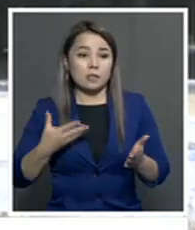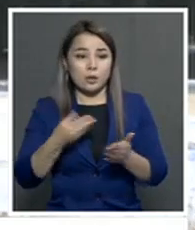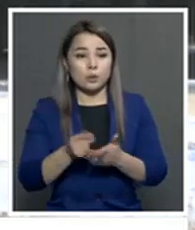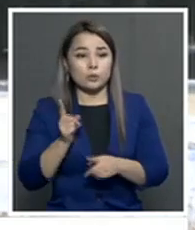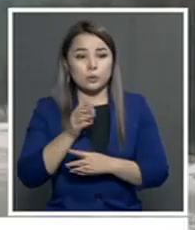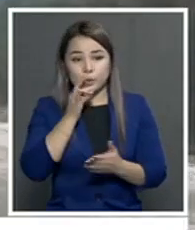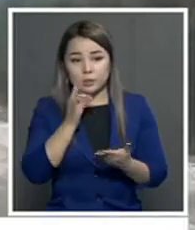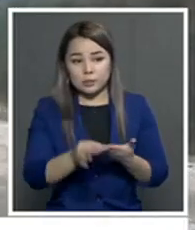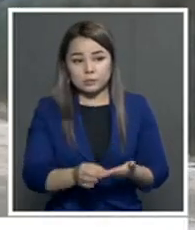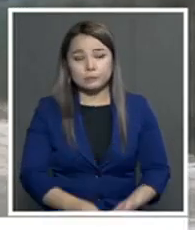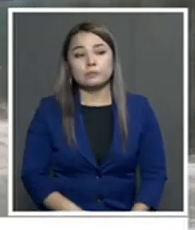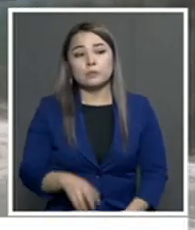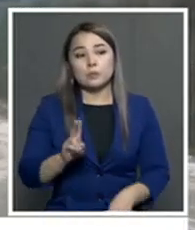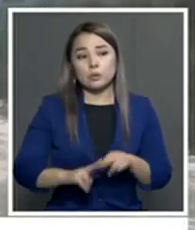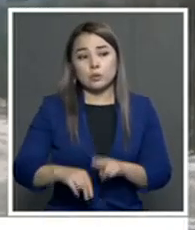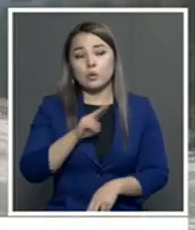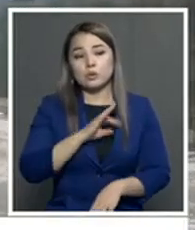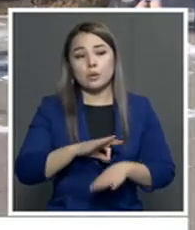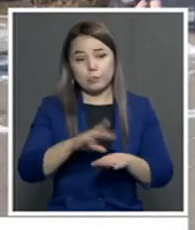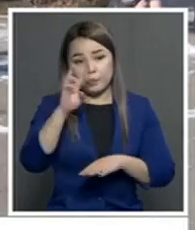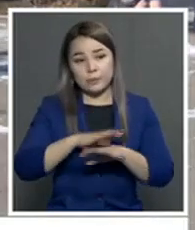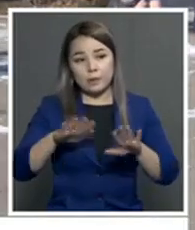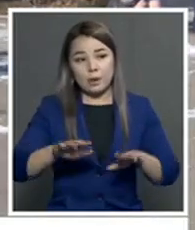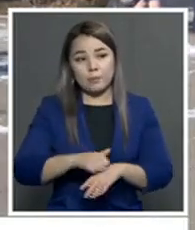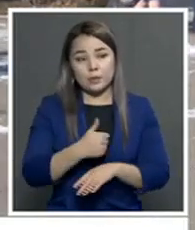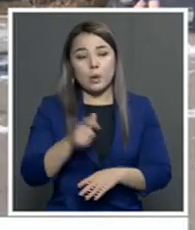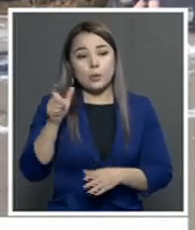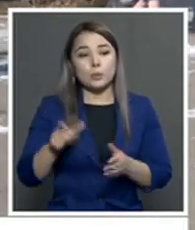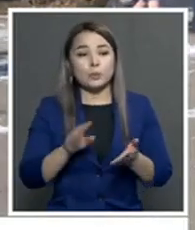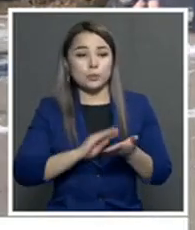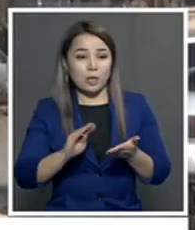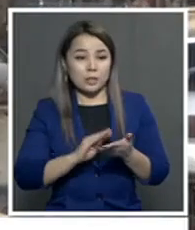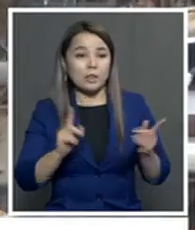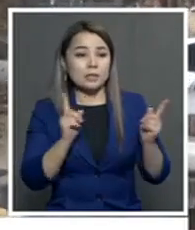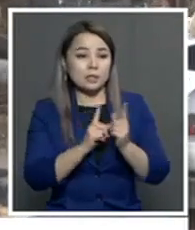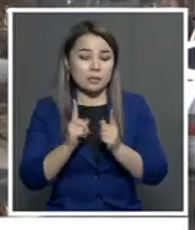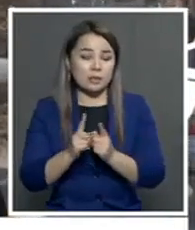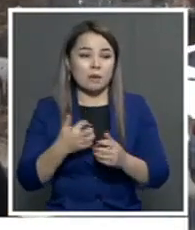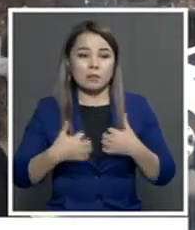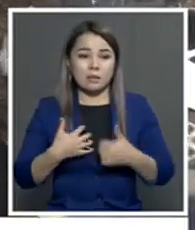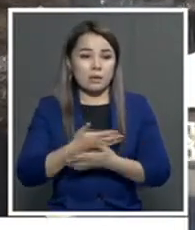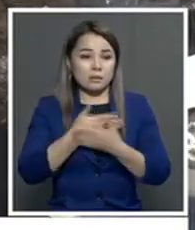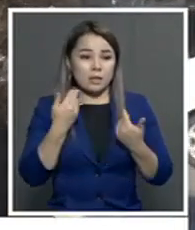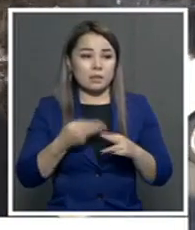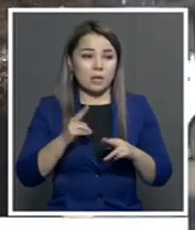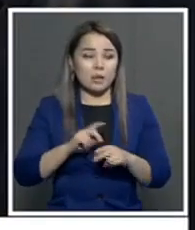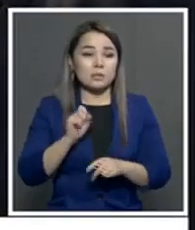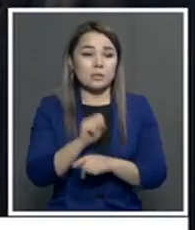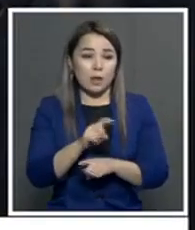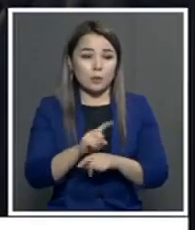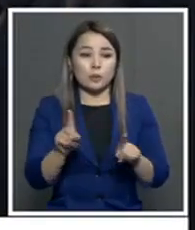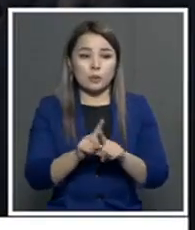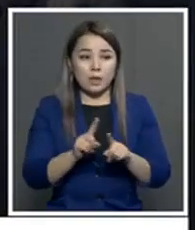тосамыз. Құрылыс жұмысына жауапты мекеме басшысы журналистермен кездесуге құлық танытпады. Ал гесті салуға тапсырыс